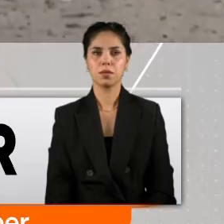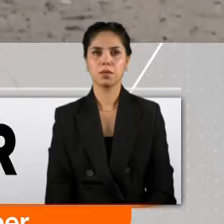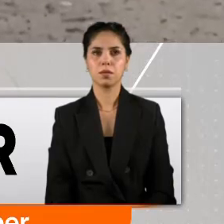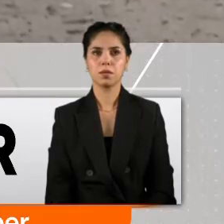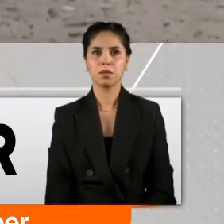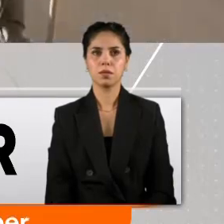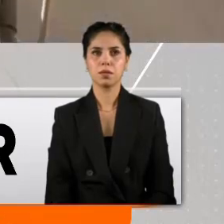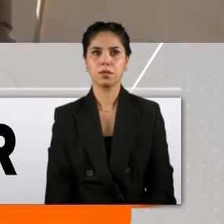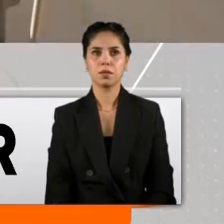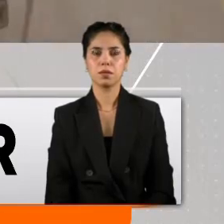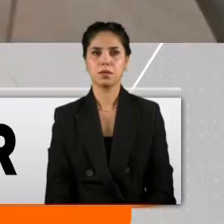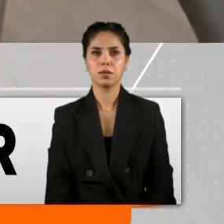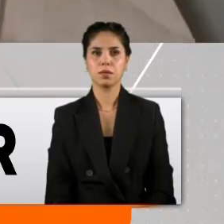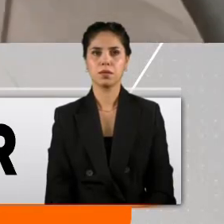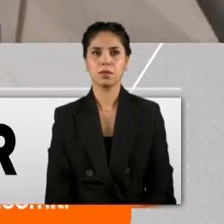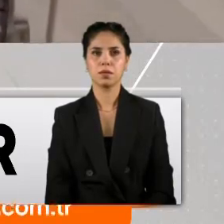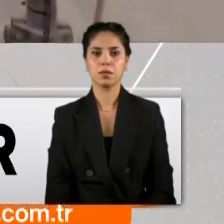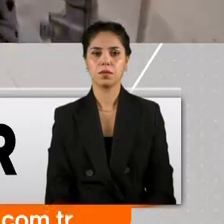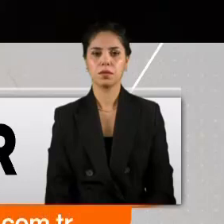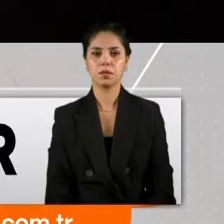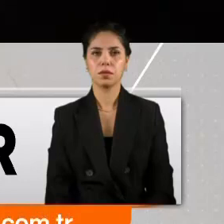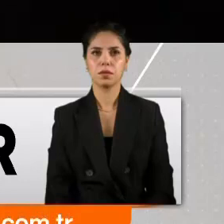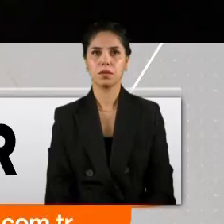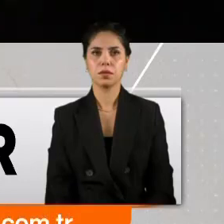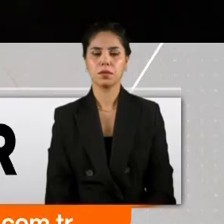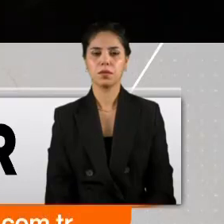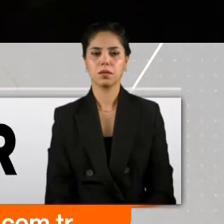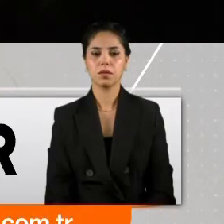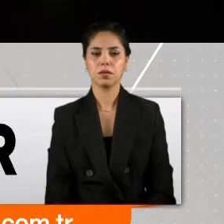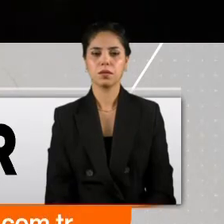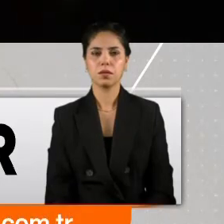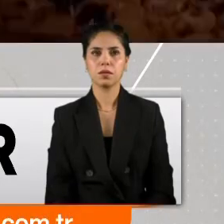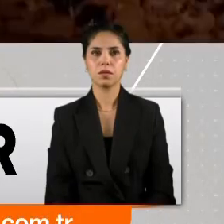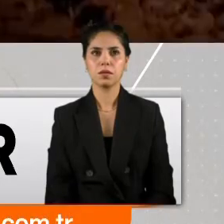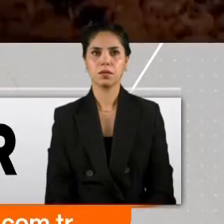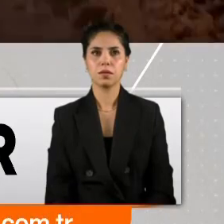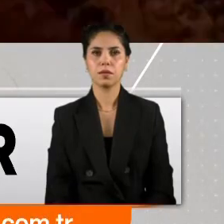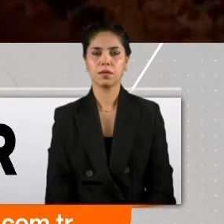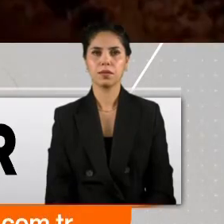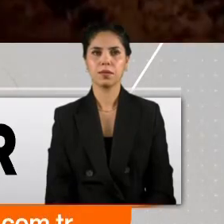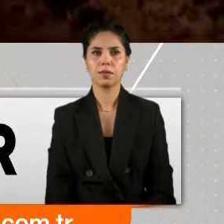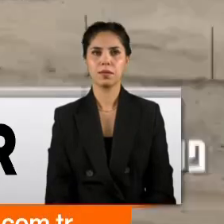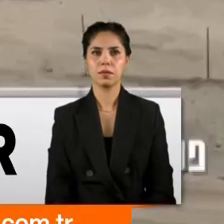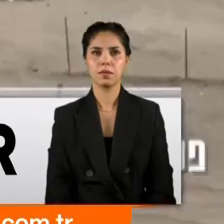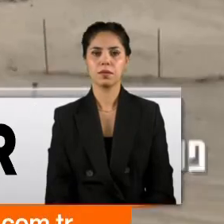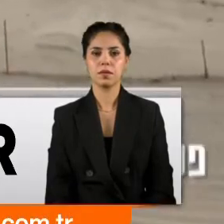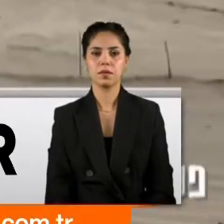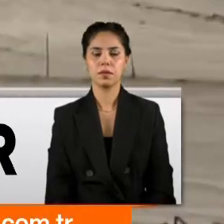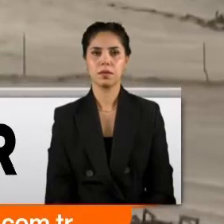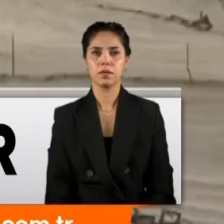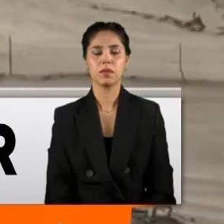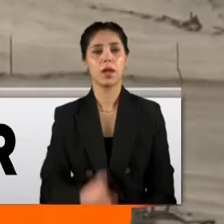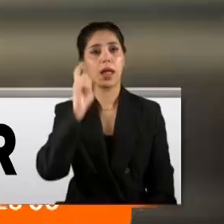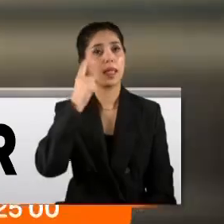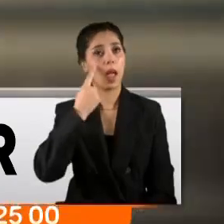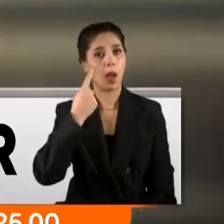insani moladan bahsediyor, bir yandan çatışmalara devam edeceğiz. Yani Hamas'ın savaşmaya devam edeceğiz diyor. Şimdi bu nasıl olacak? Hatta